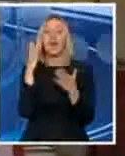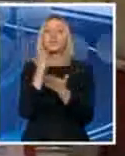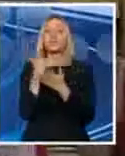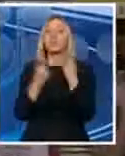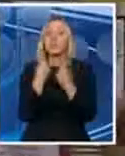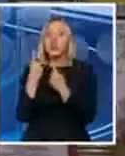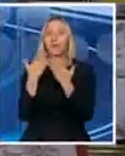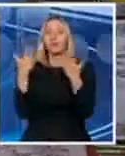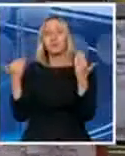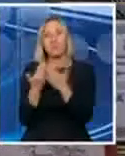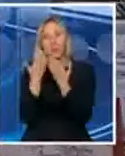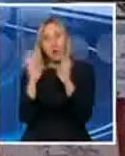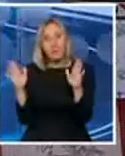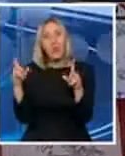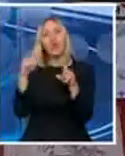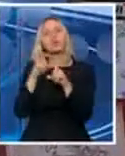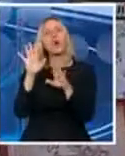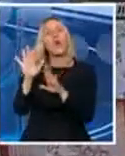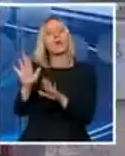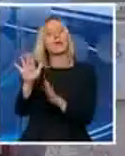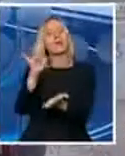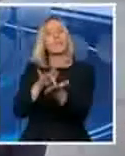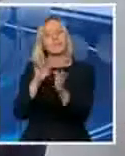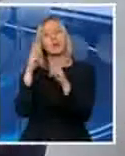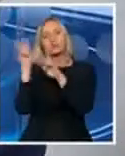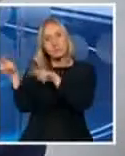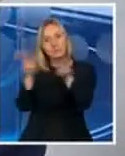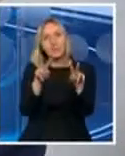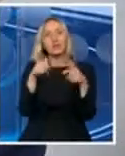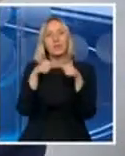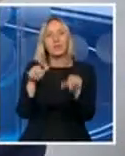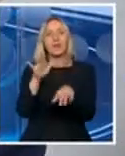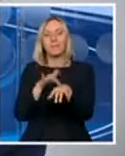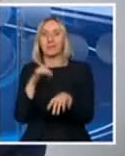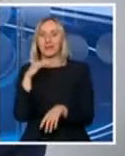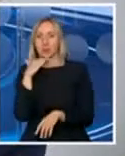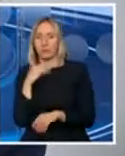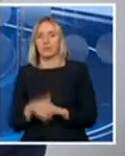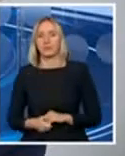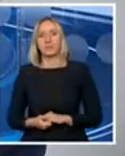muzej ponovo otvori, Donkin kutak moći će da se obiđe četvrtkom, petkom i subotom.